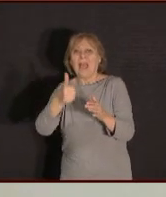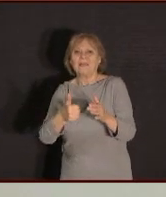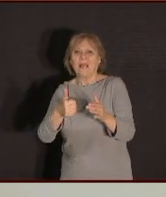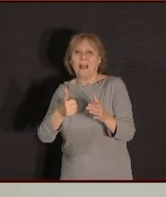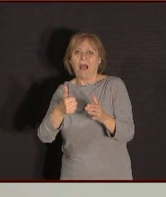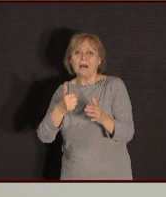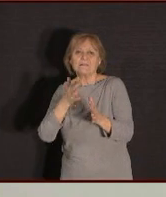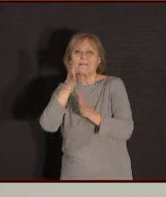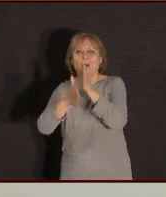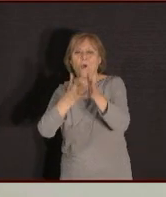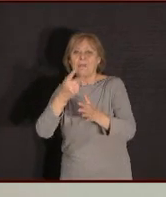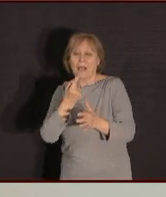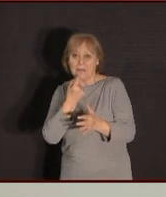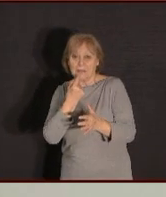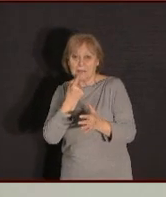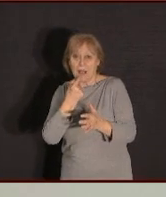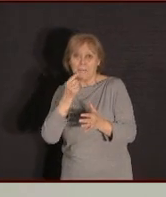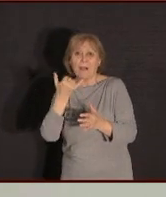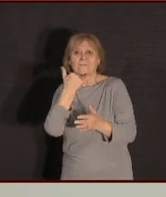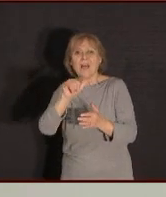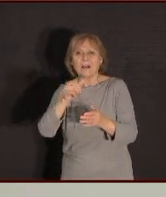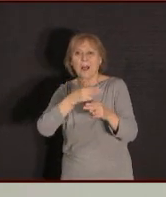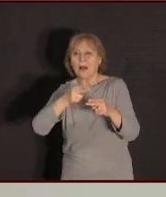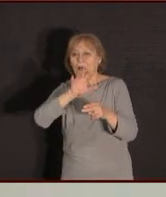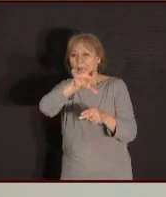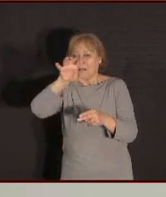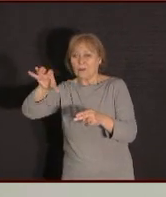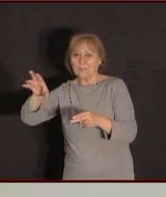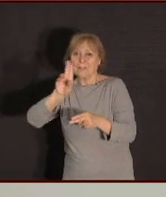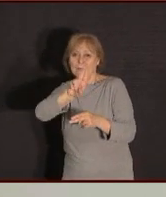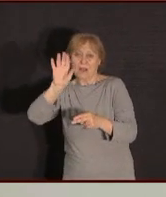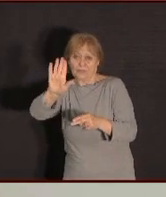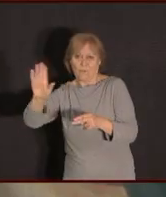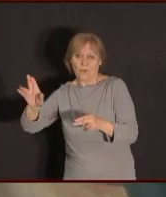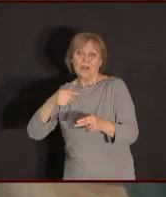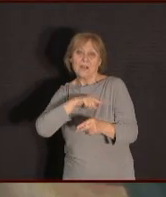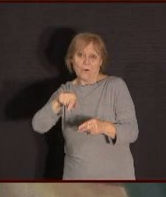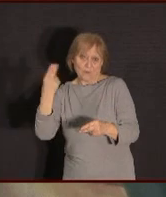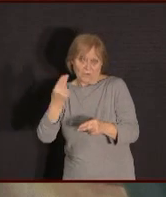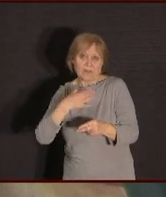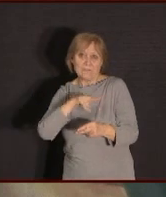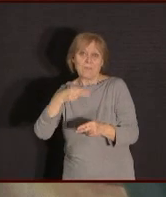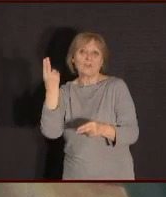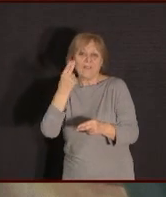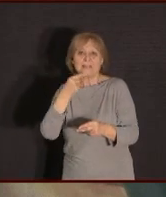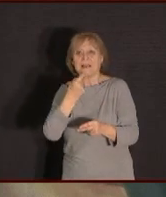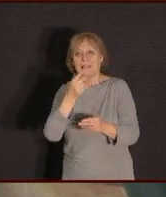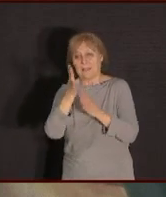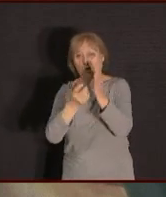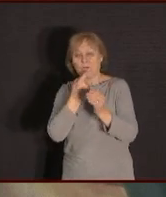univerzalnega znakovnega jezika, ampak ima vsak narod svoj jezik, tako imamo v Sloveniji slovenski znakovni jezik.